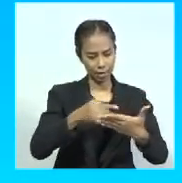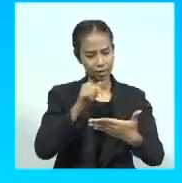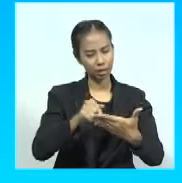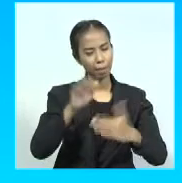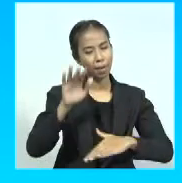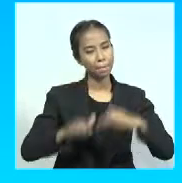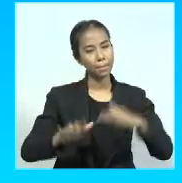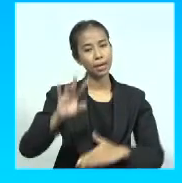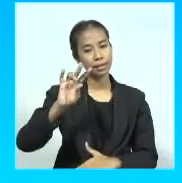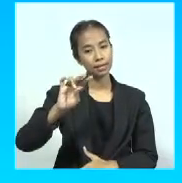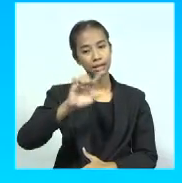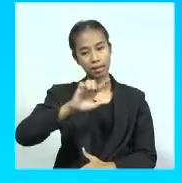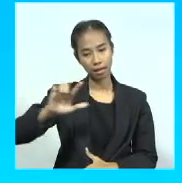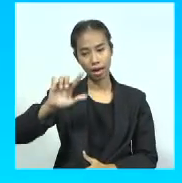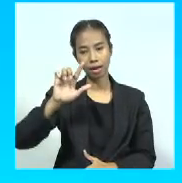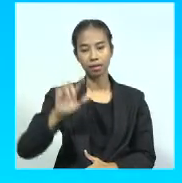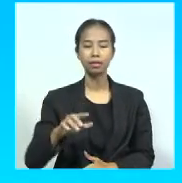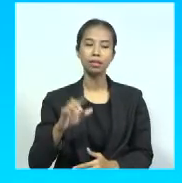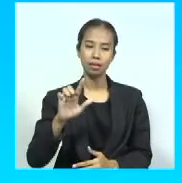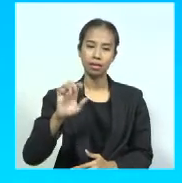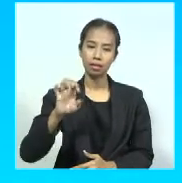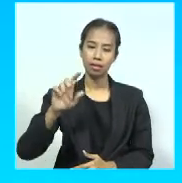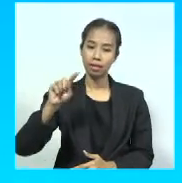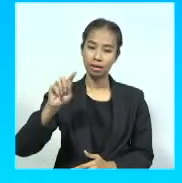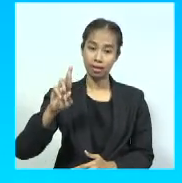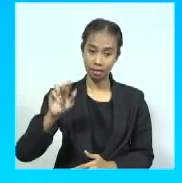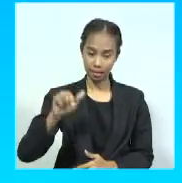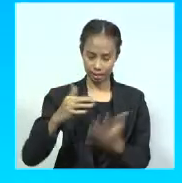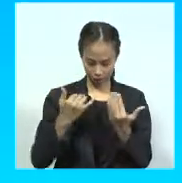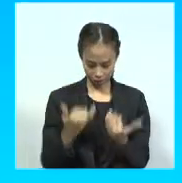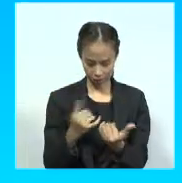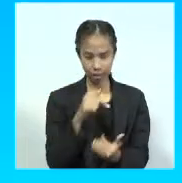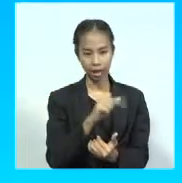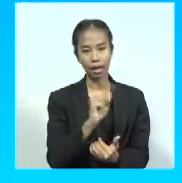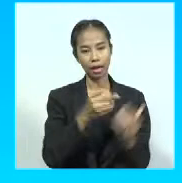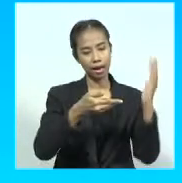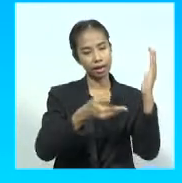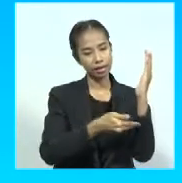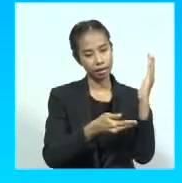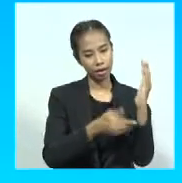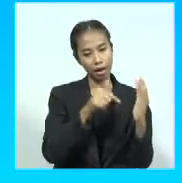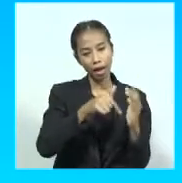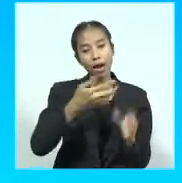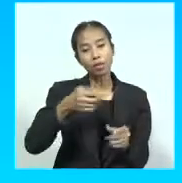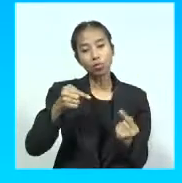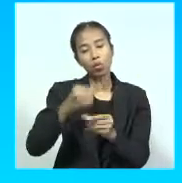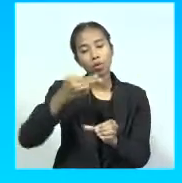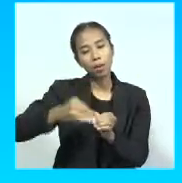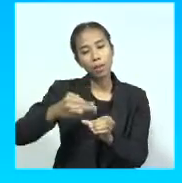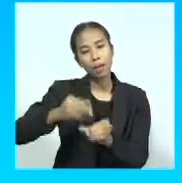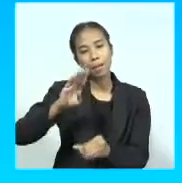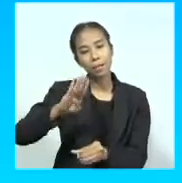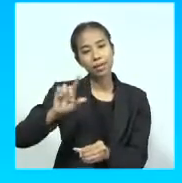7ล้านลิตรต่อเดือนค่ะส่งผลให้ประมาณการใช้น้ำมันดีเซล B20 ในเดือนธันวาคมเพิ่มขึ้นเป็นประม